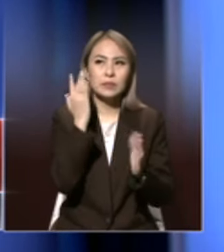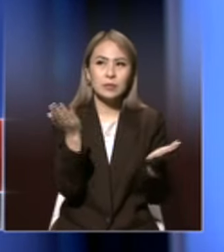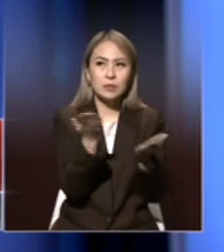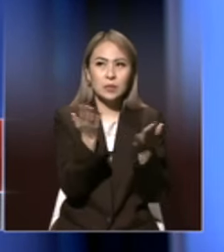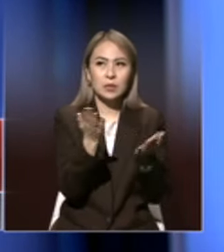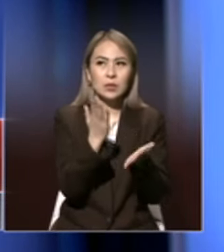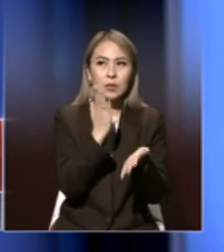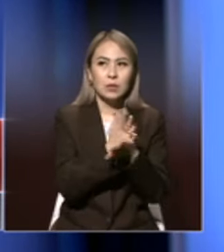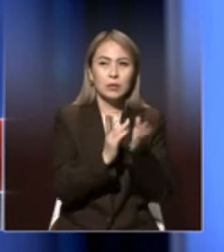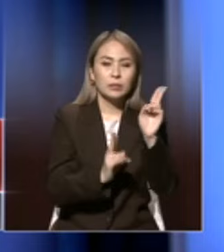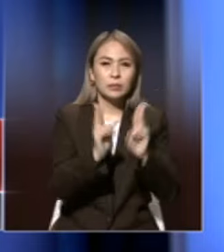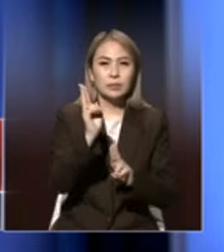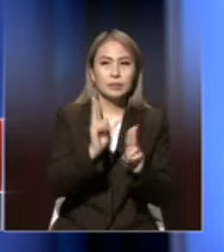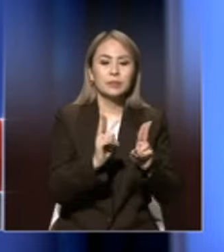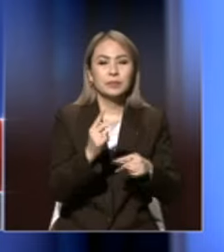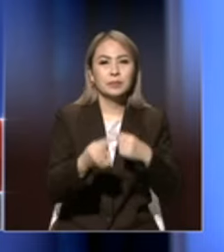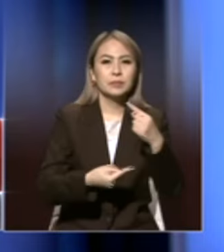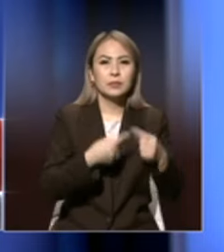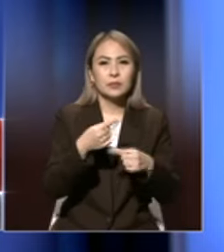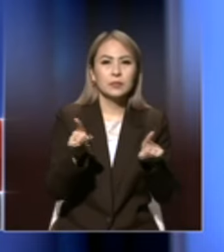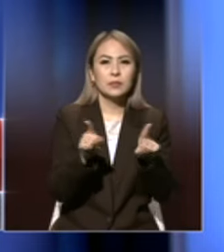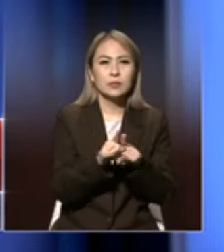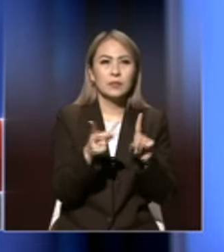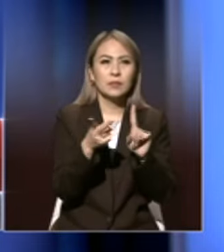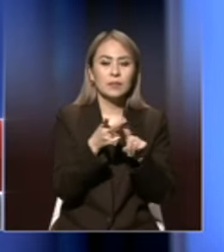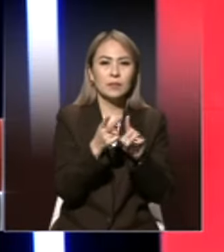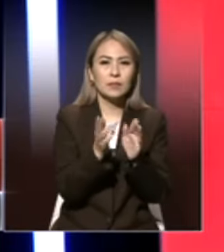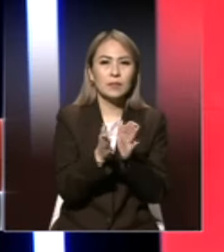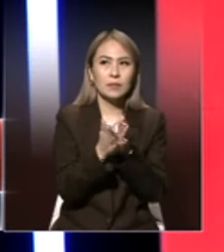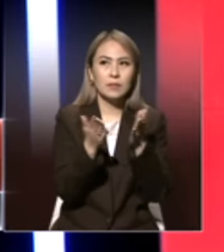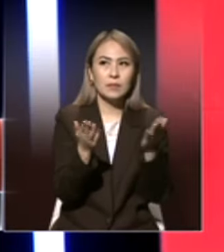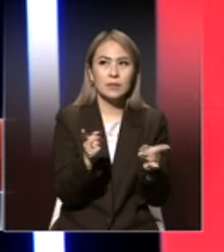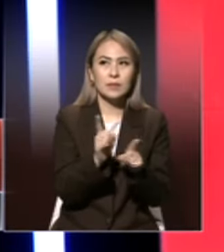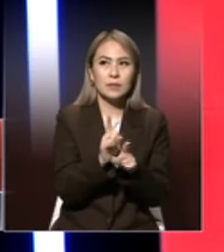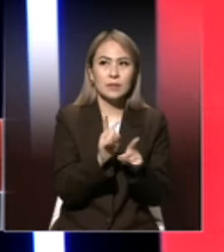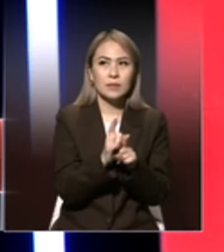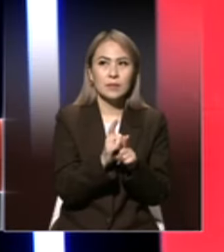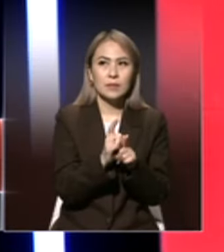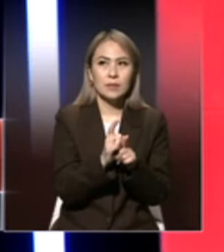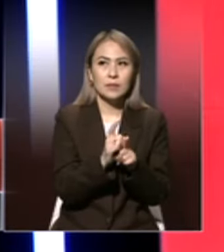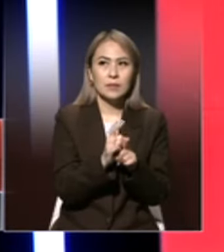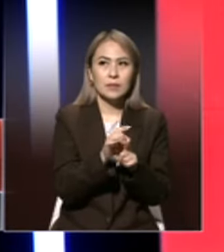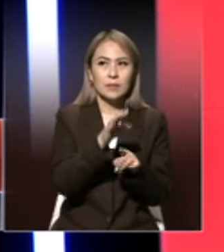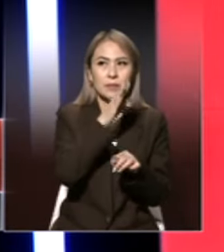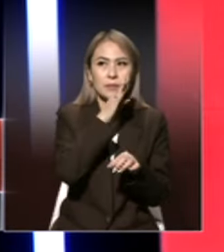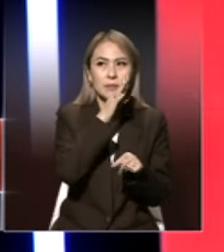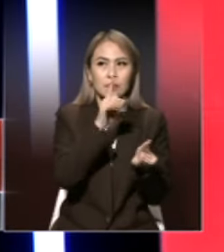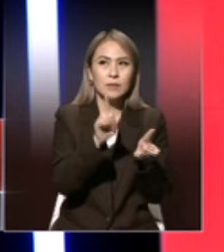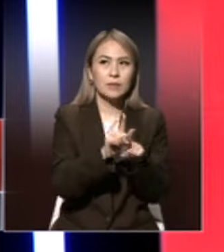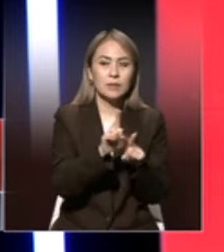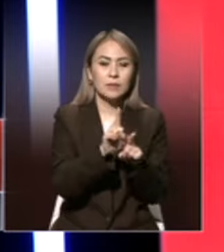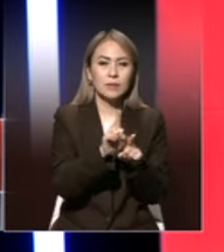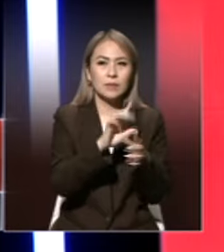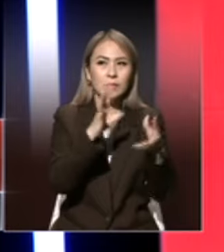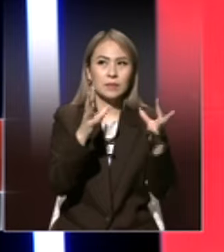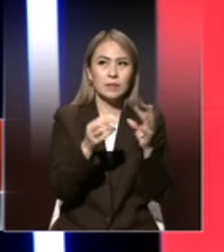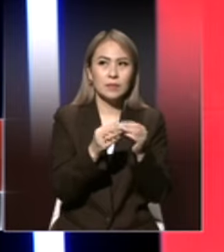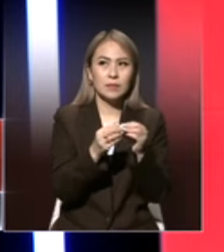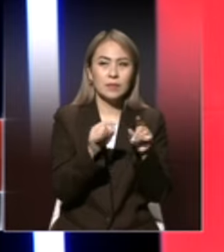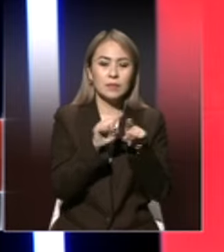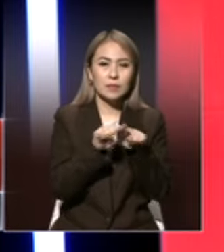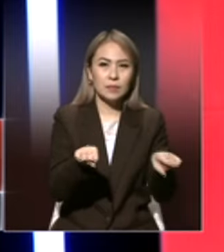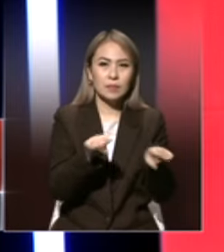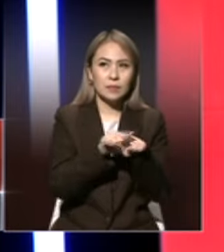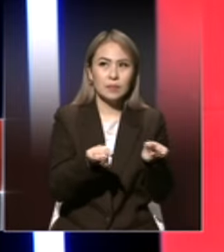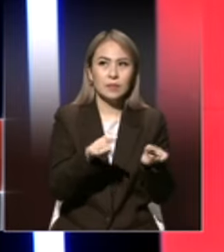Осы біздің дәстүр, осы біздің менталитет. Бірақ оның тағы да бір екінші парақтары бар, қызға қыз үйден тыю. Енді қараңыздар, сіз айтқан мен оған келісе алмаймын, бізде ондай үгіт насихат жүріп жатыр деп, әйел